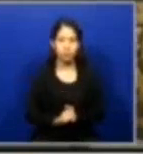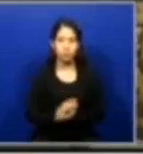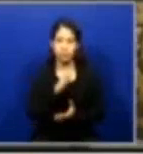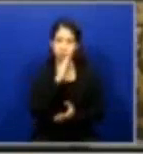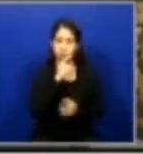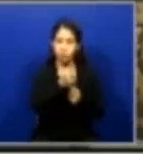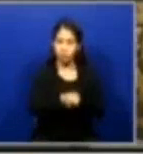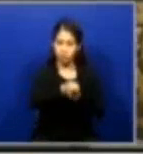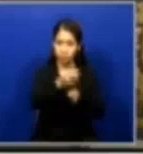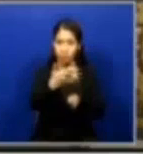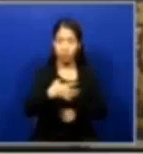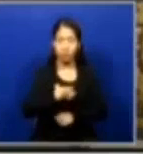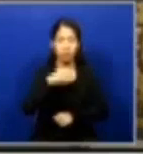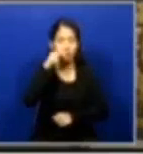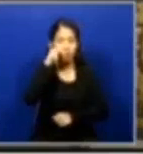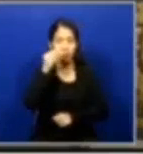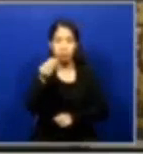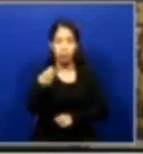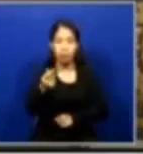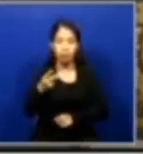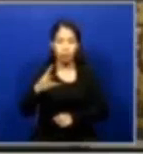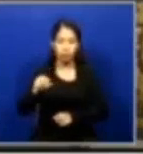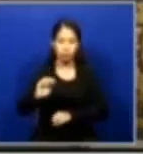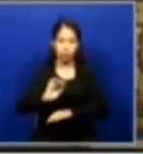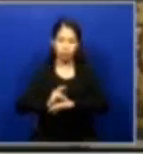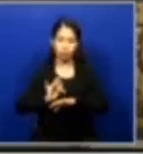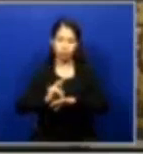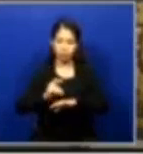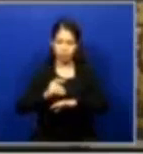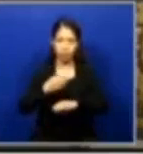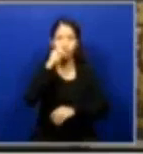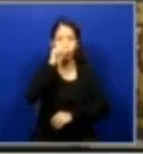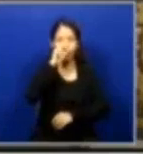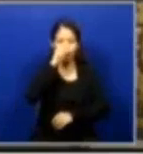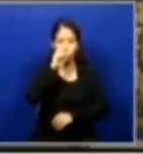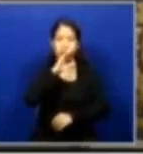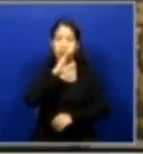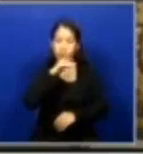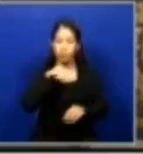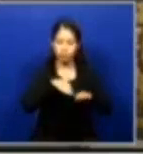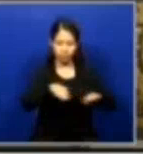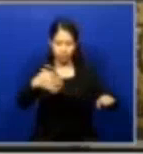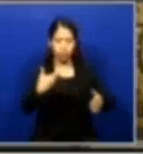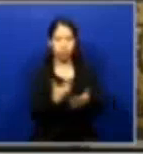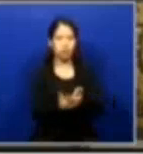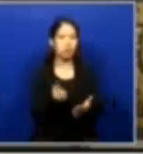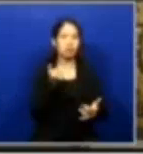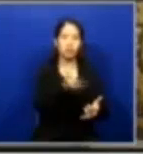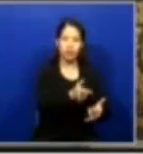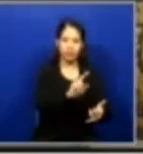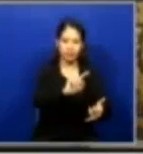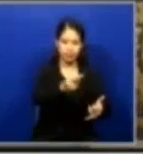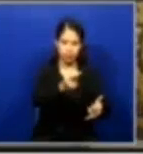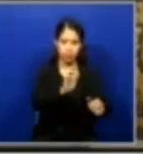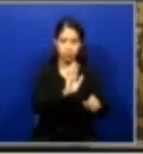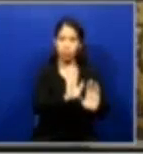แล้วท่านต้องการน้ำเท่าไหร่กรมทรัพยากรน้ำบาดาลไปวัดเนี่ยถ้าเขาได้มาตรฐานกระจายให้เขา10,000ครับวิ